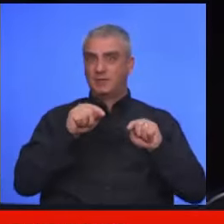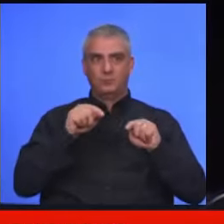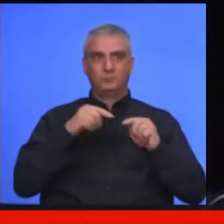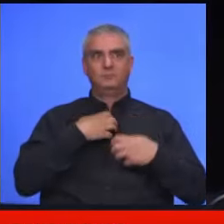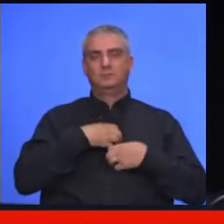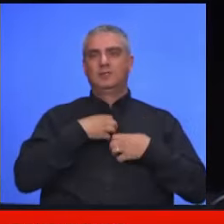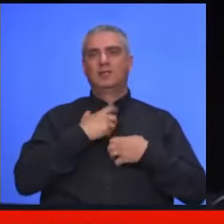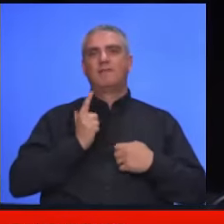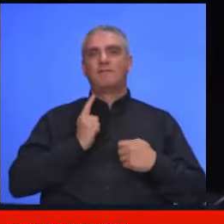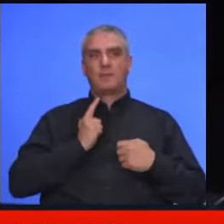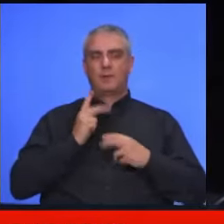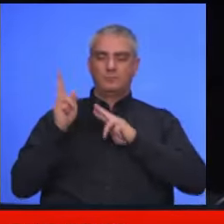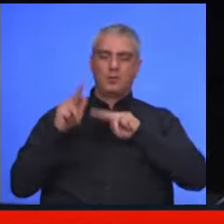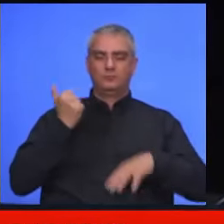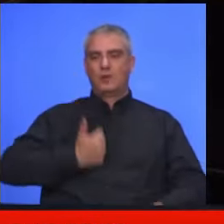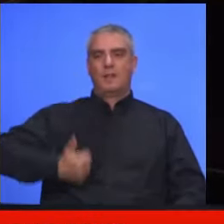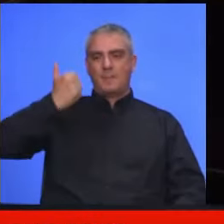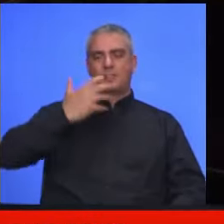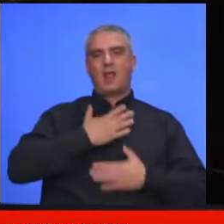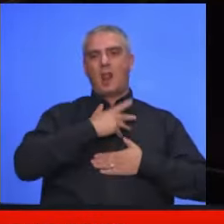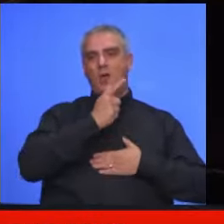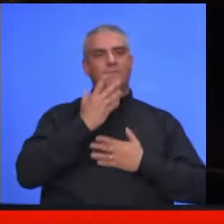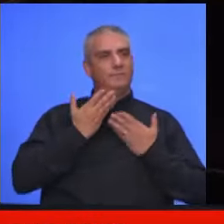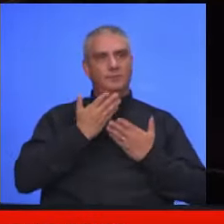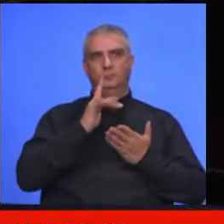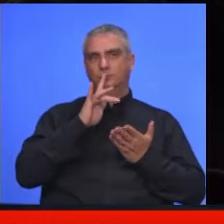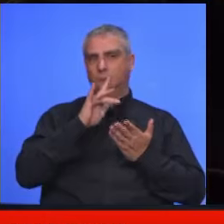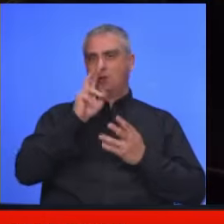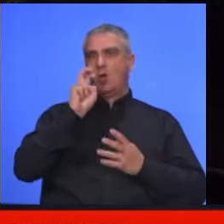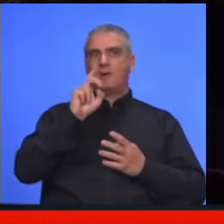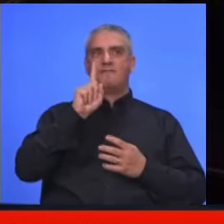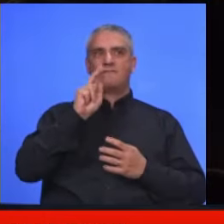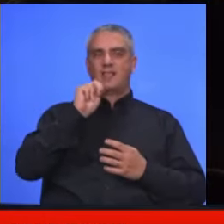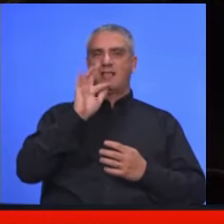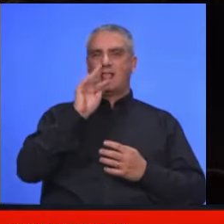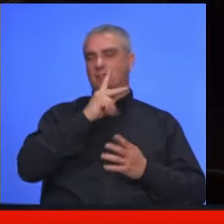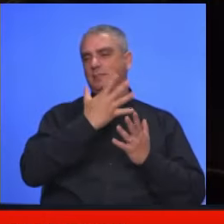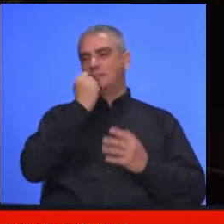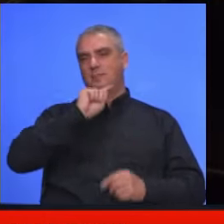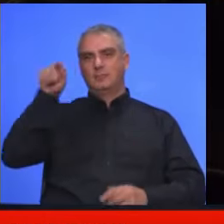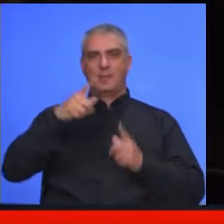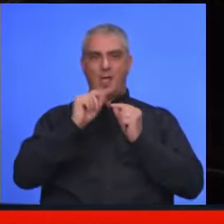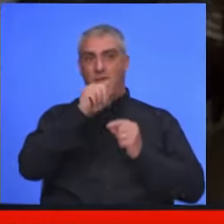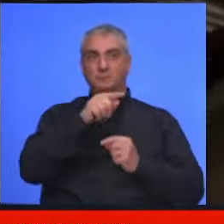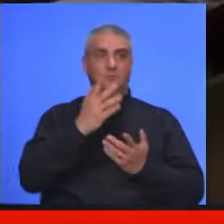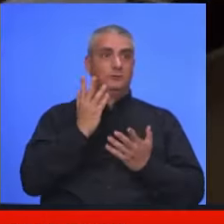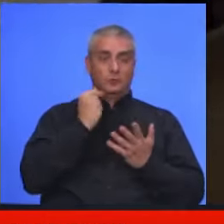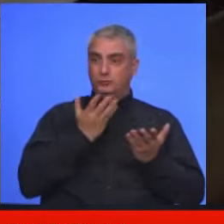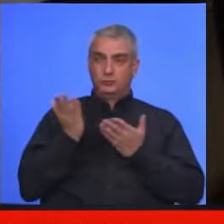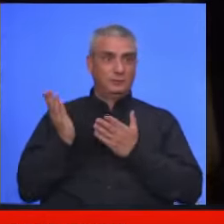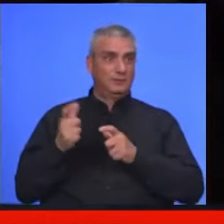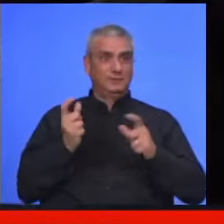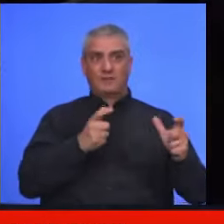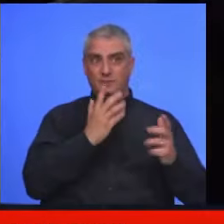מתגעגעים ומחכים לשובו של המנהל האהוב והמסור, עומר ונקרט, שחטוף בעזה. יש סרוויסים? יש. אנשים